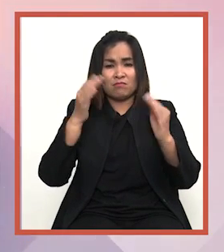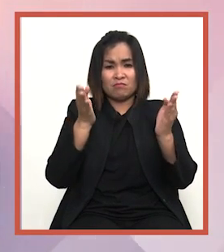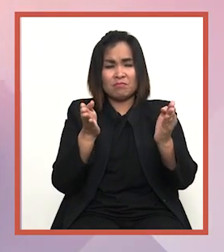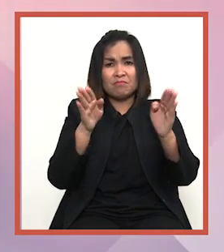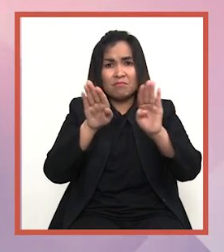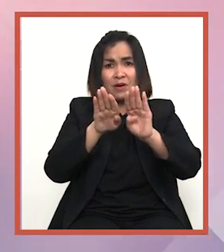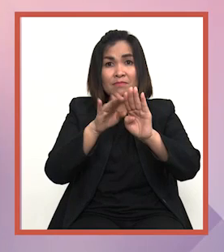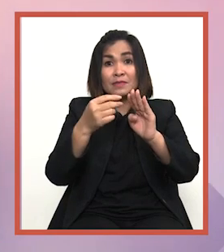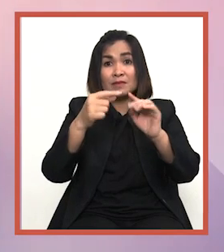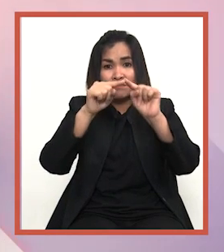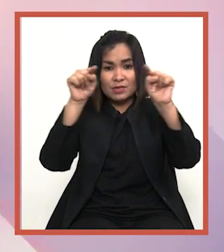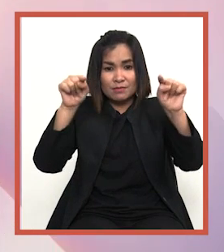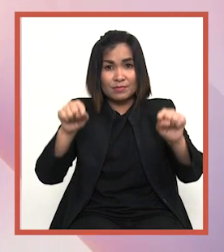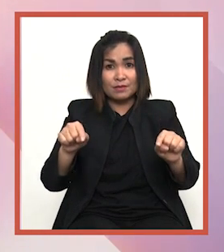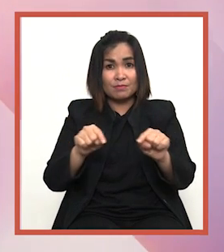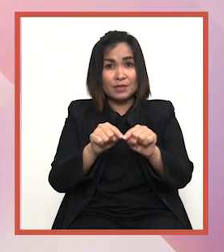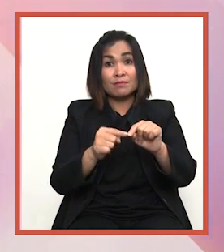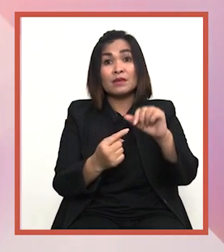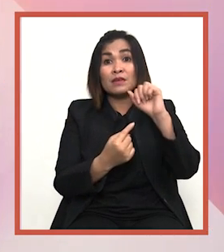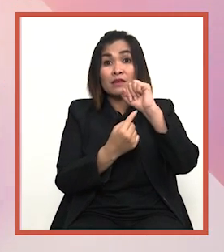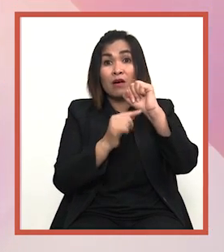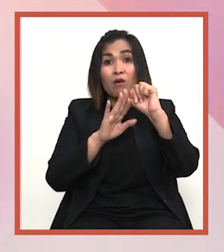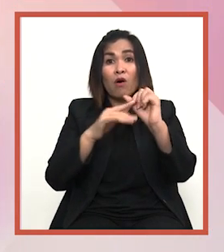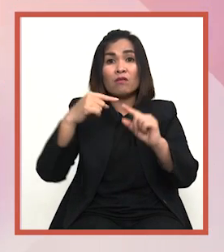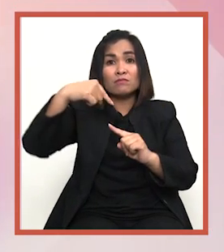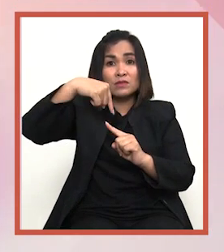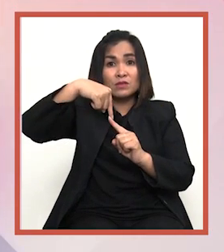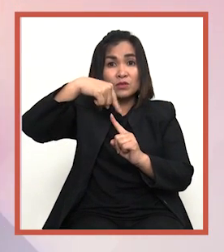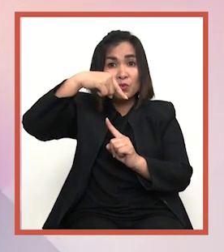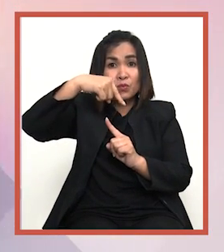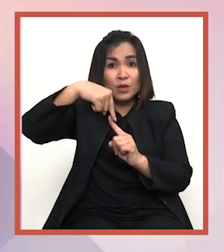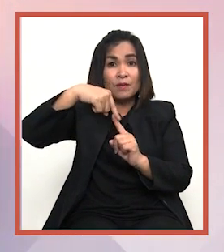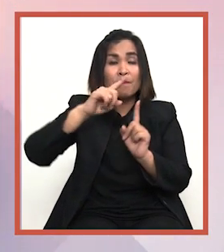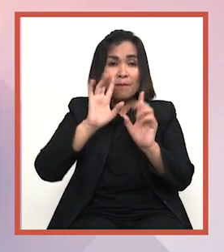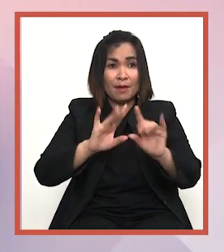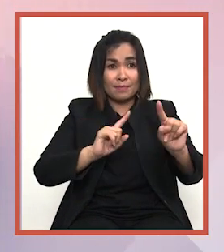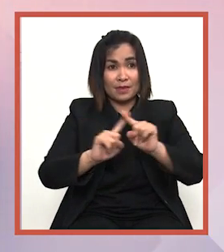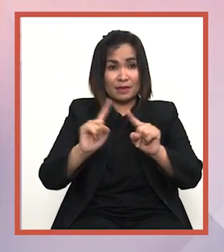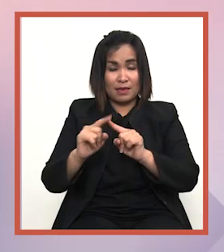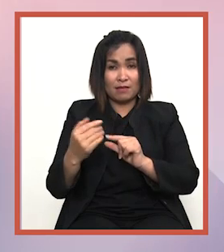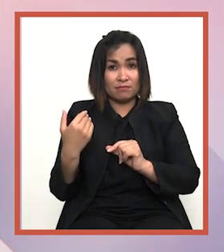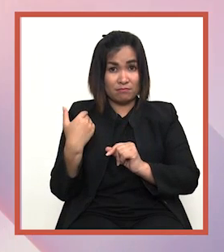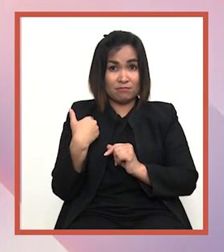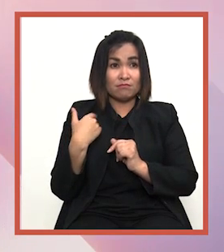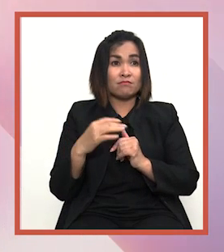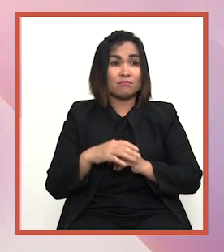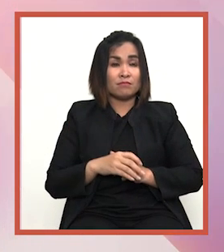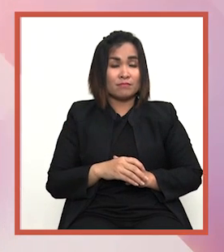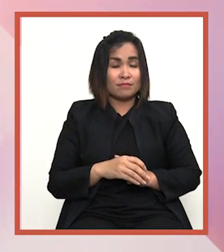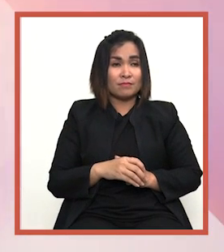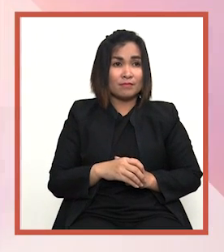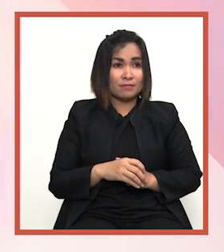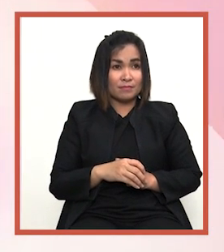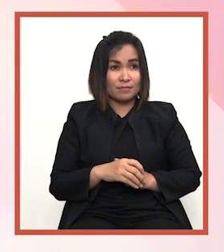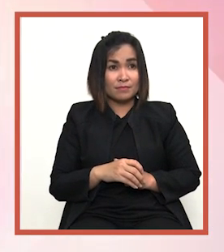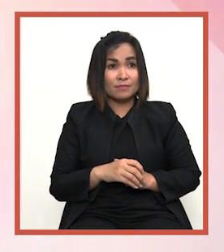ช์นะครับนะฮะแล้วแต่ที่เราจะเลือกใช้นะครับนะส่วนใหญ่ก็จะเป็นสัญลักษณ์แบบกดนะครับอยู่ด้านในนะครับนะ